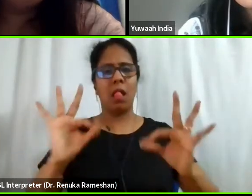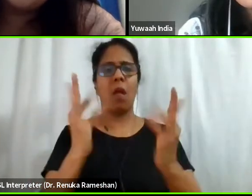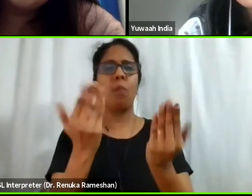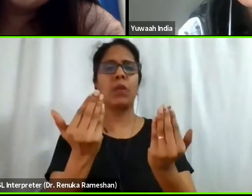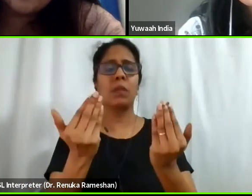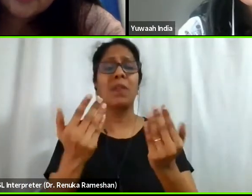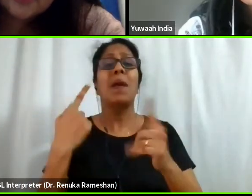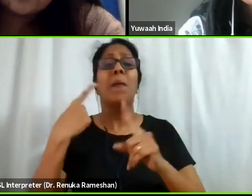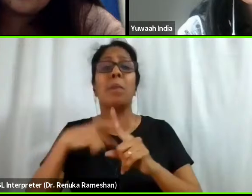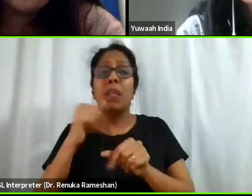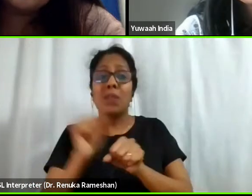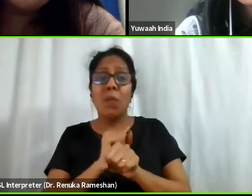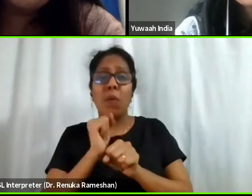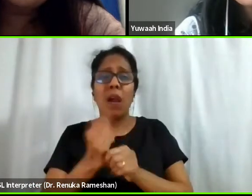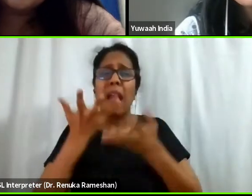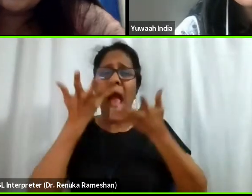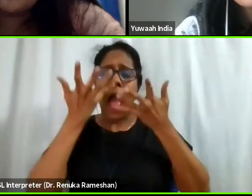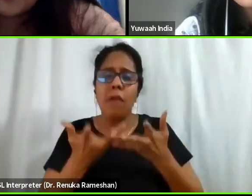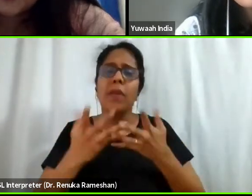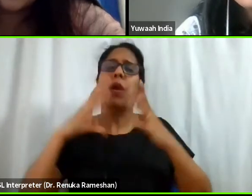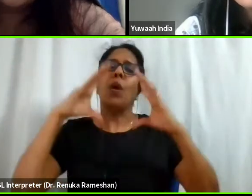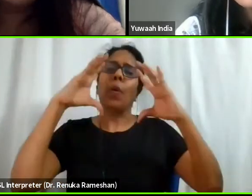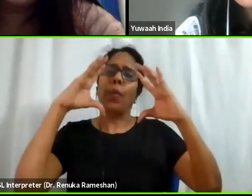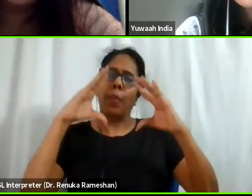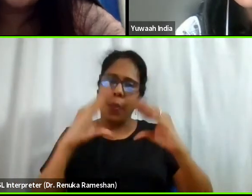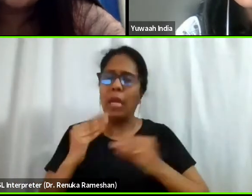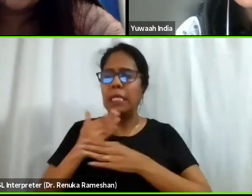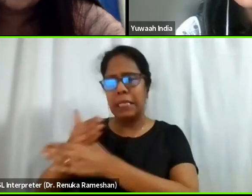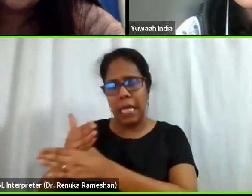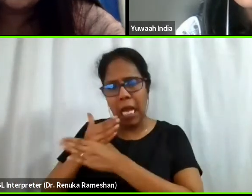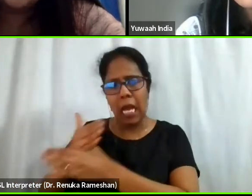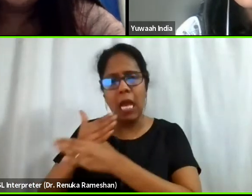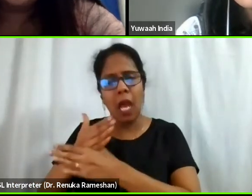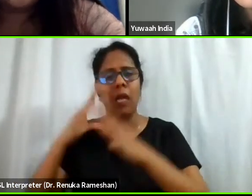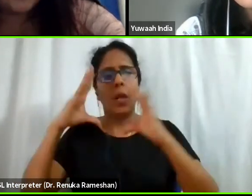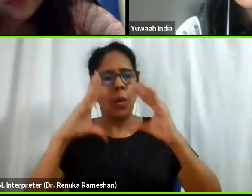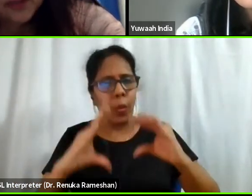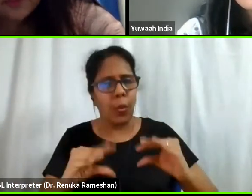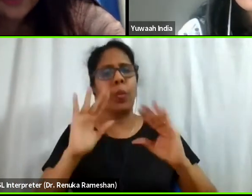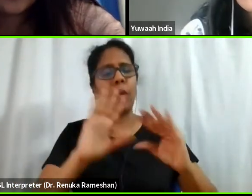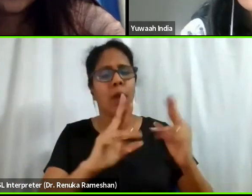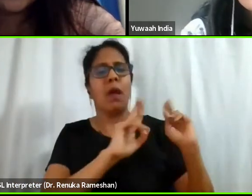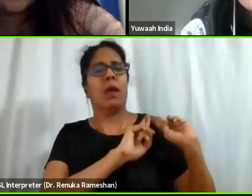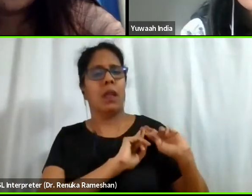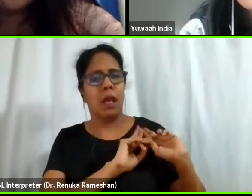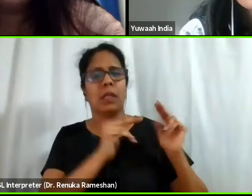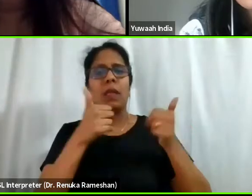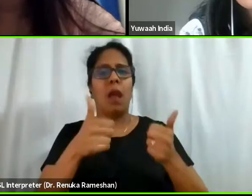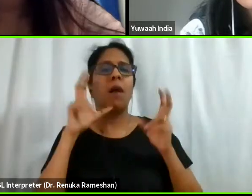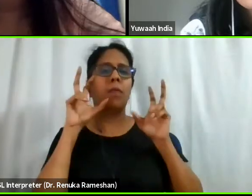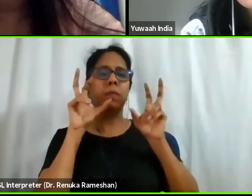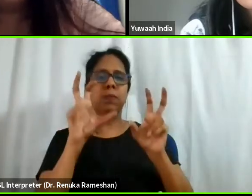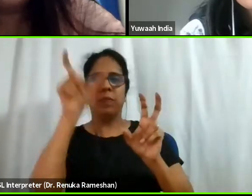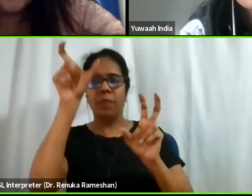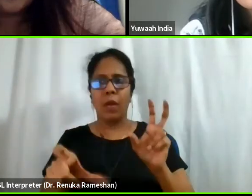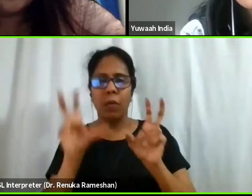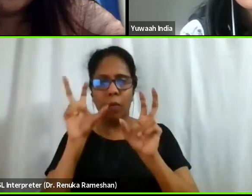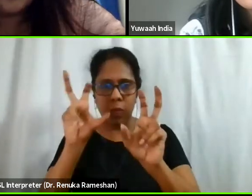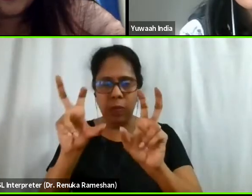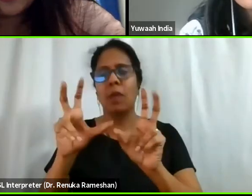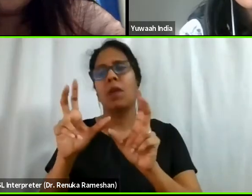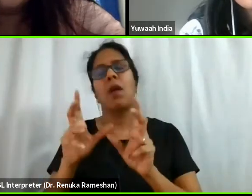अगर आप मैनेज कर सकते हो किसी और के साथ घर में शेयर करके, एंड आप सिर्फ पेशेंट का ध्यान रखो, अपना